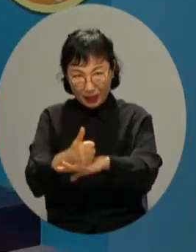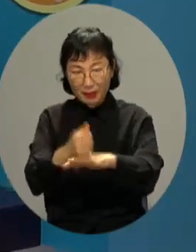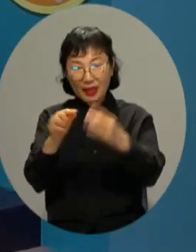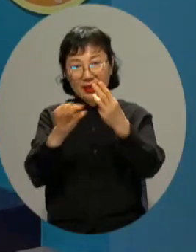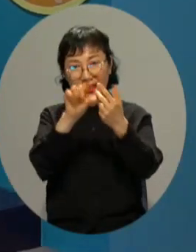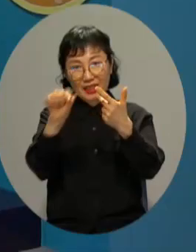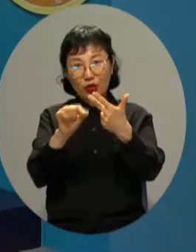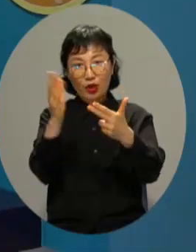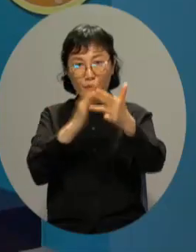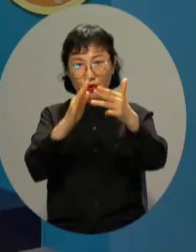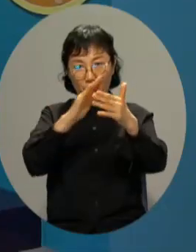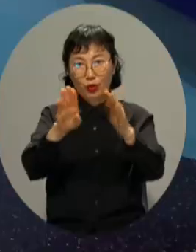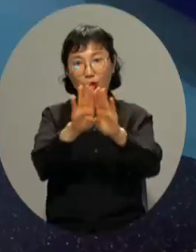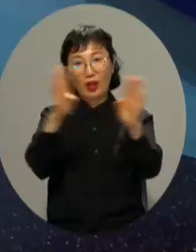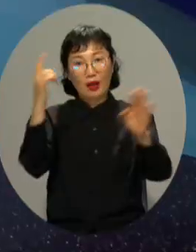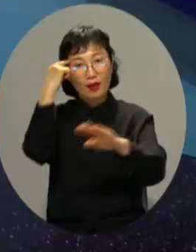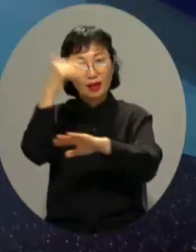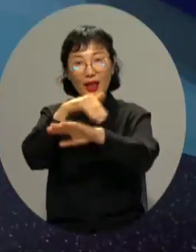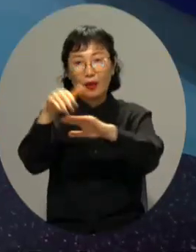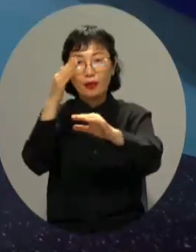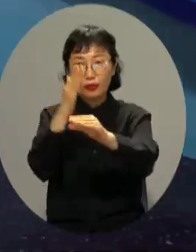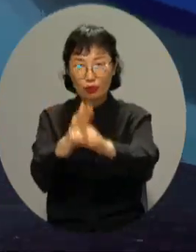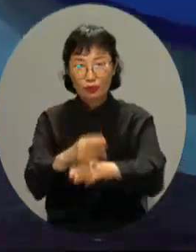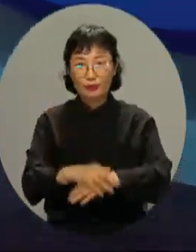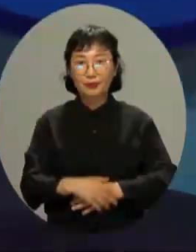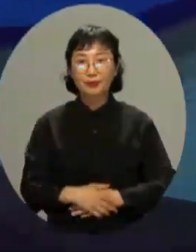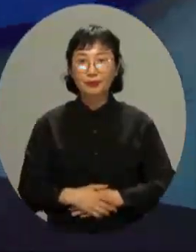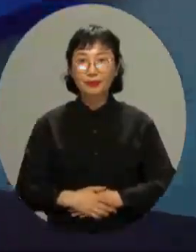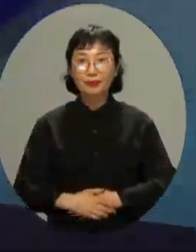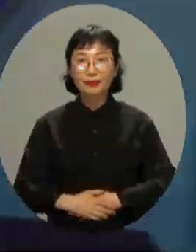정식 개관할 예정입니다. MBC 뉴스 전재용입니다.